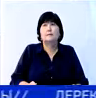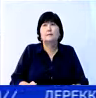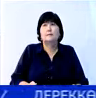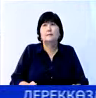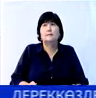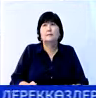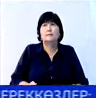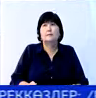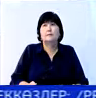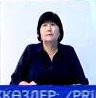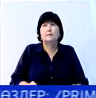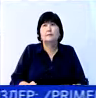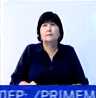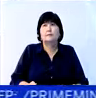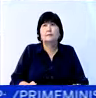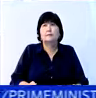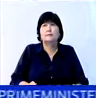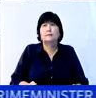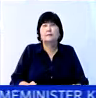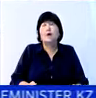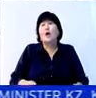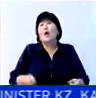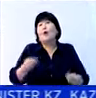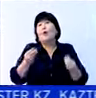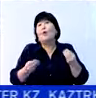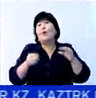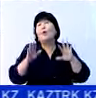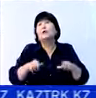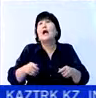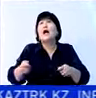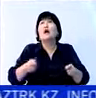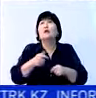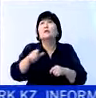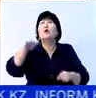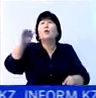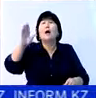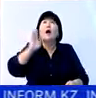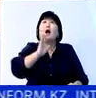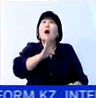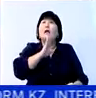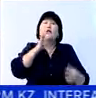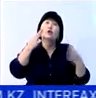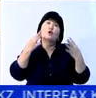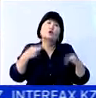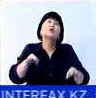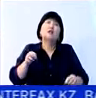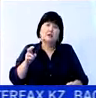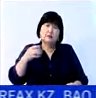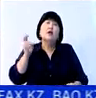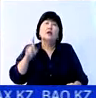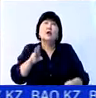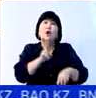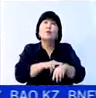Сенімді сенімдімін. Мен жүрсіз. Ойын сауық орнының әкімшілігі бұл баланың мұнда анасының рұқсатымен келгенін айтады.